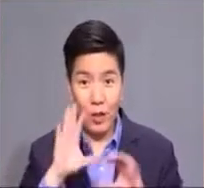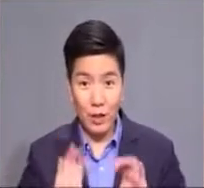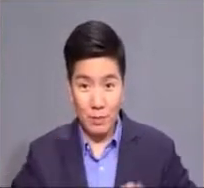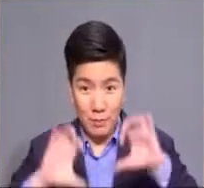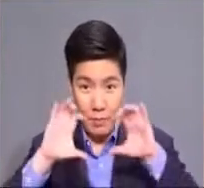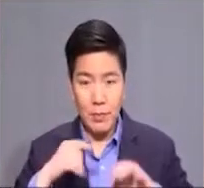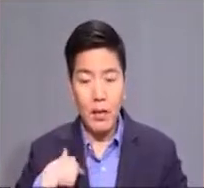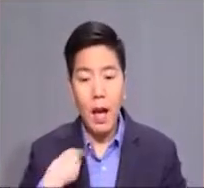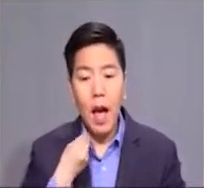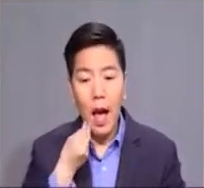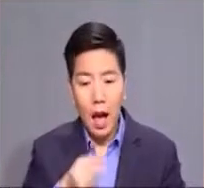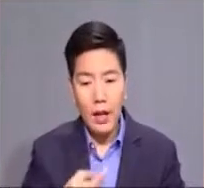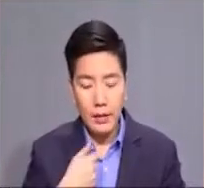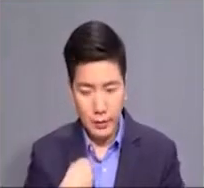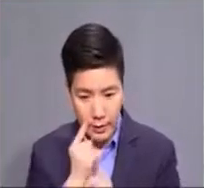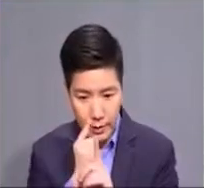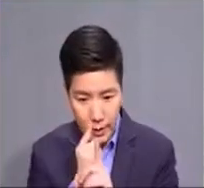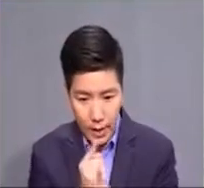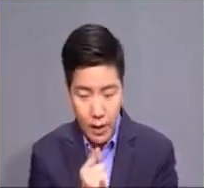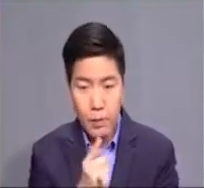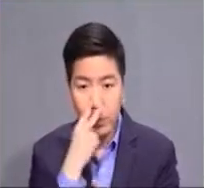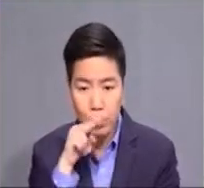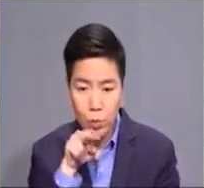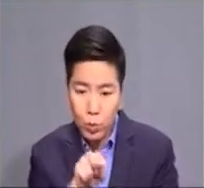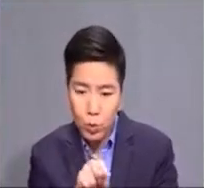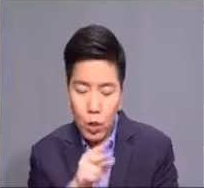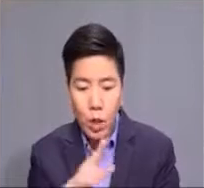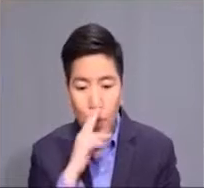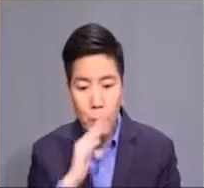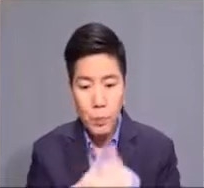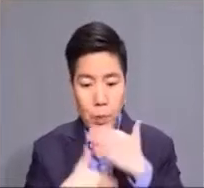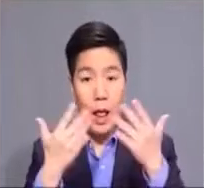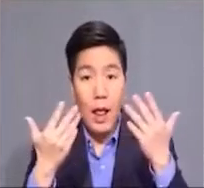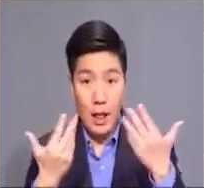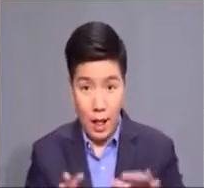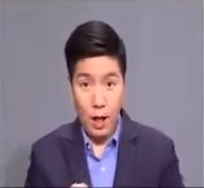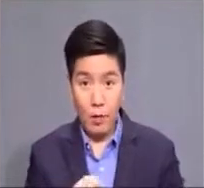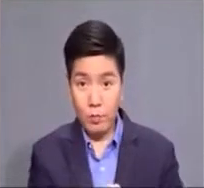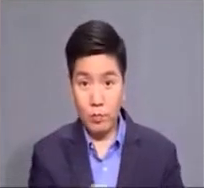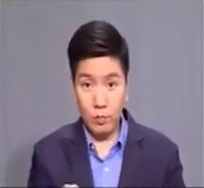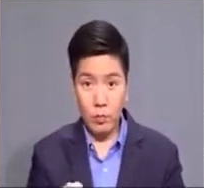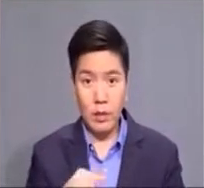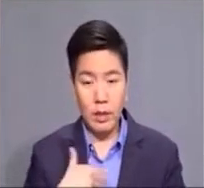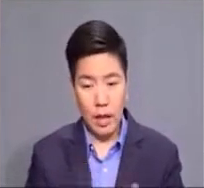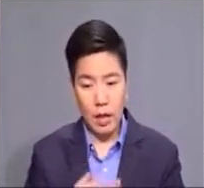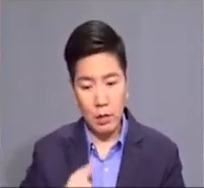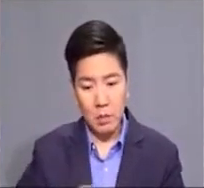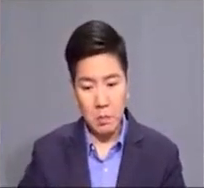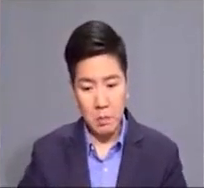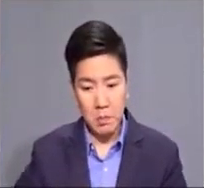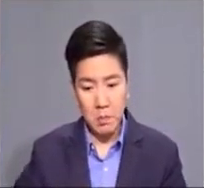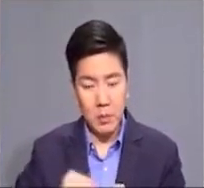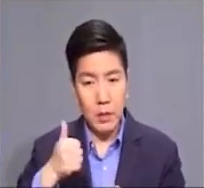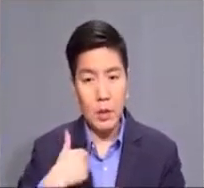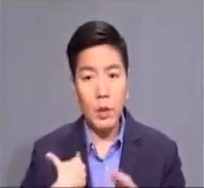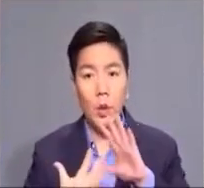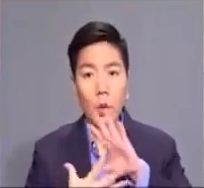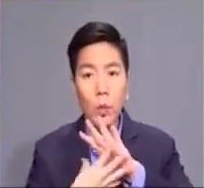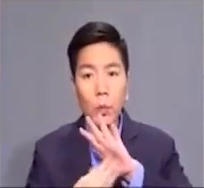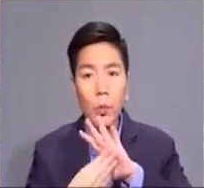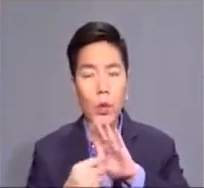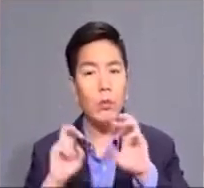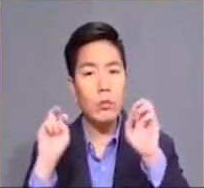ต้องมีการให้ไปติดตามอีกว่าพอมาพัฒนาแล้วเนี่ยเขามีรายได้ดีขึ้นไหม อบรมเขาเรื่องอะ